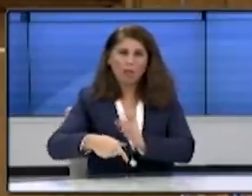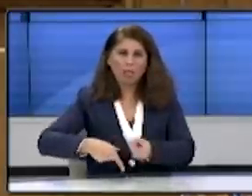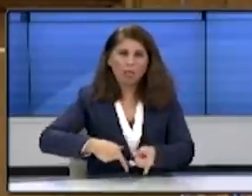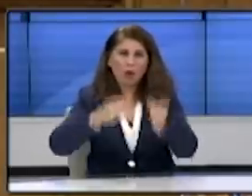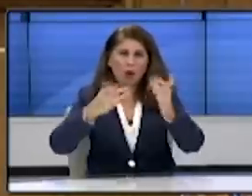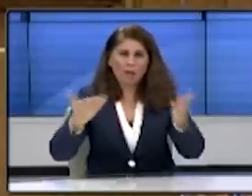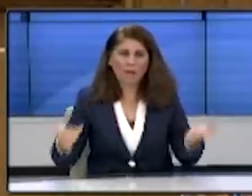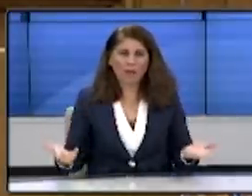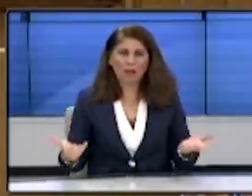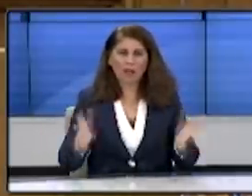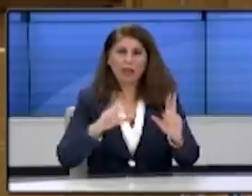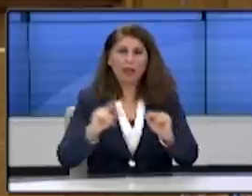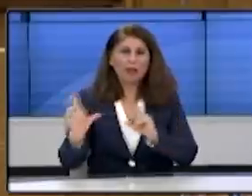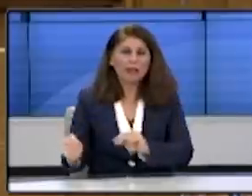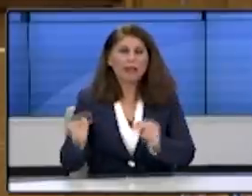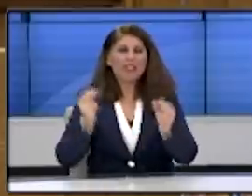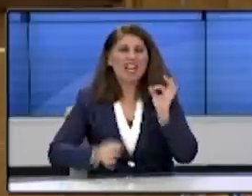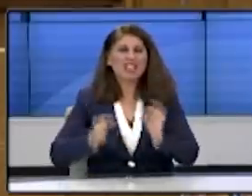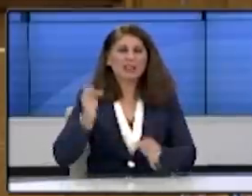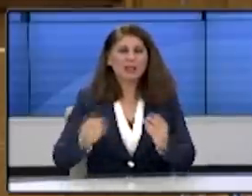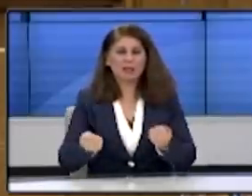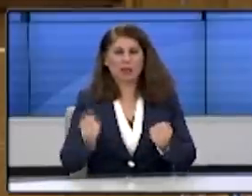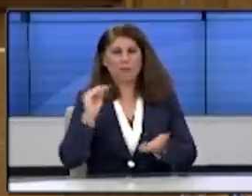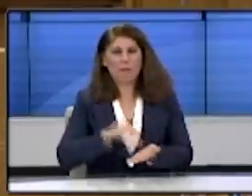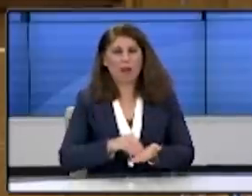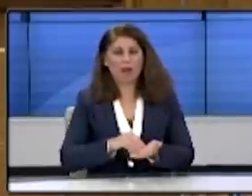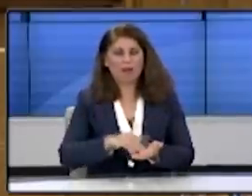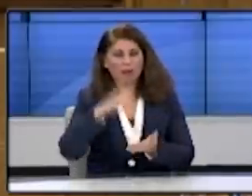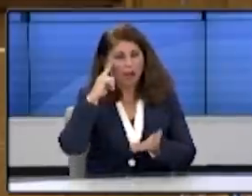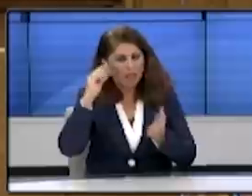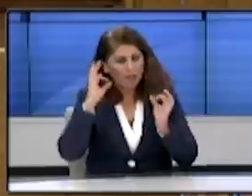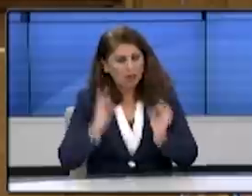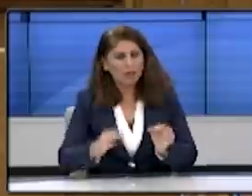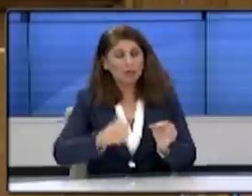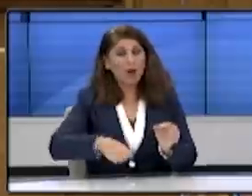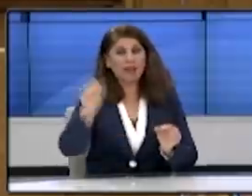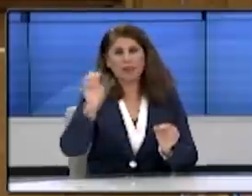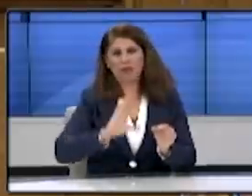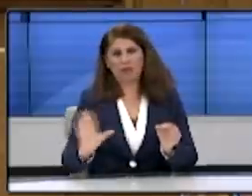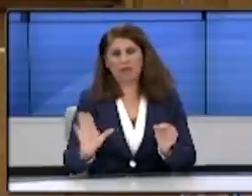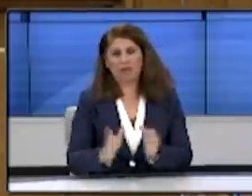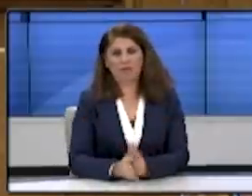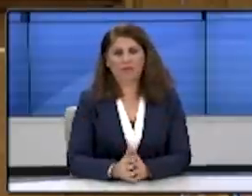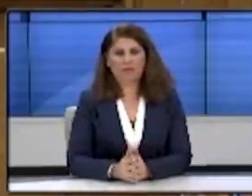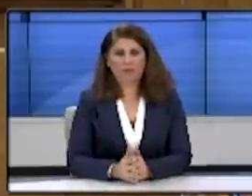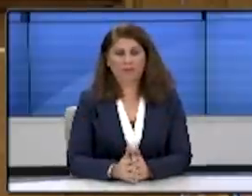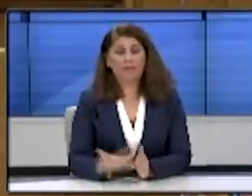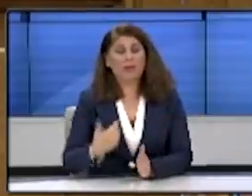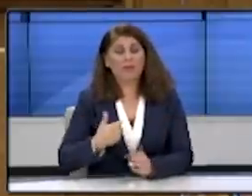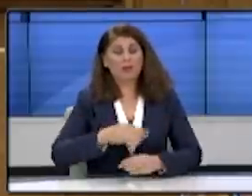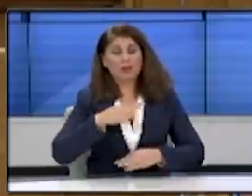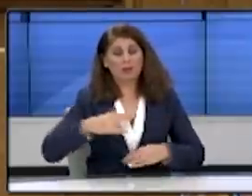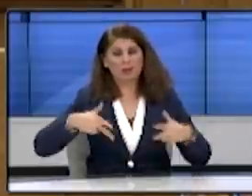την ίδια ακριβώς συζήτηση για τα αυτονόητα που αρνείστε. Εμείς κύριε